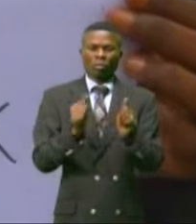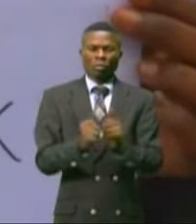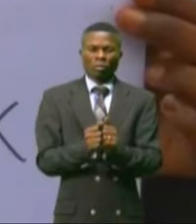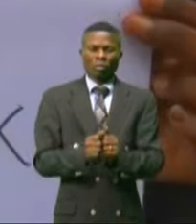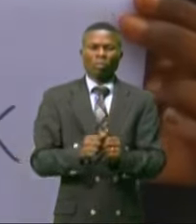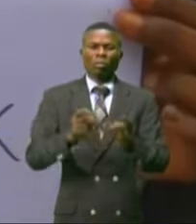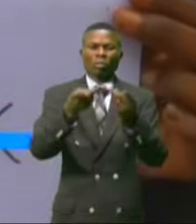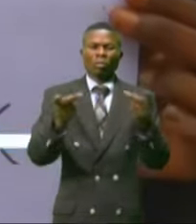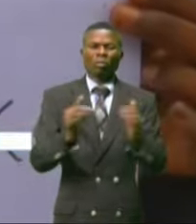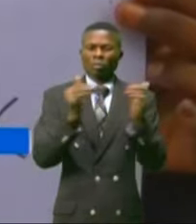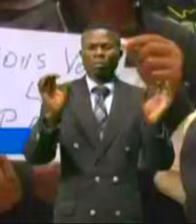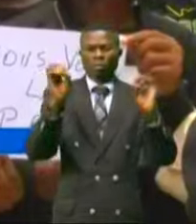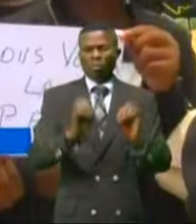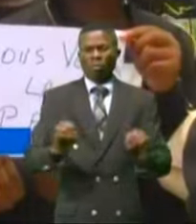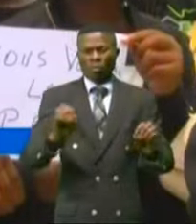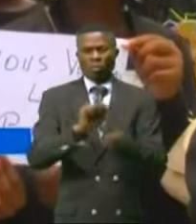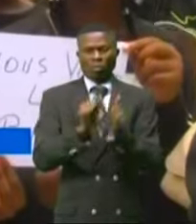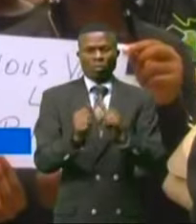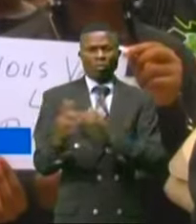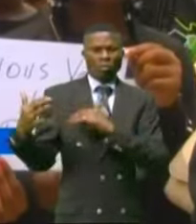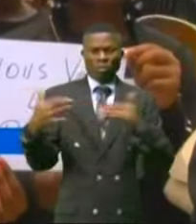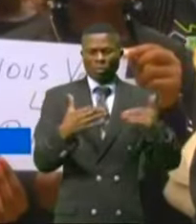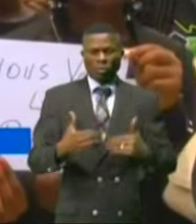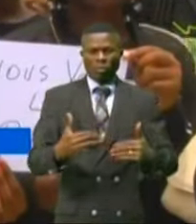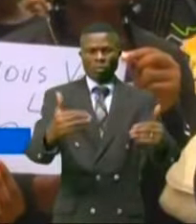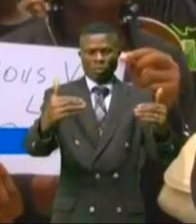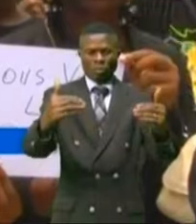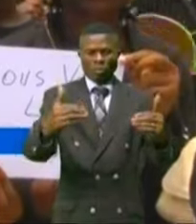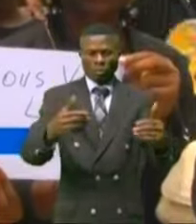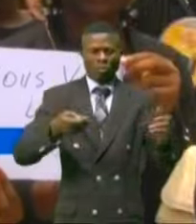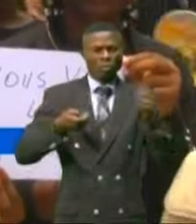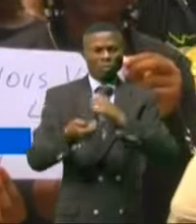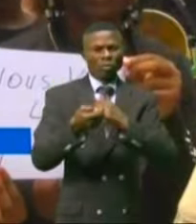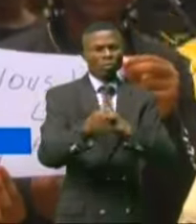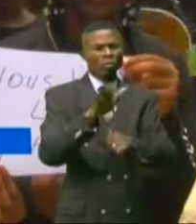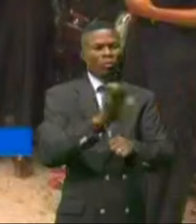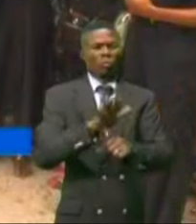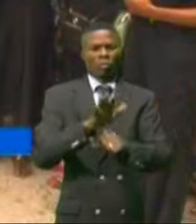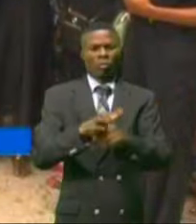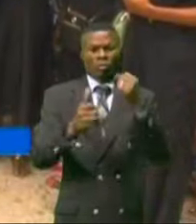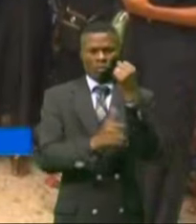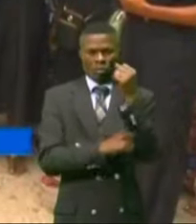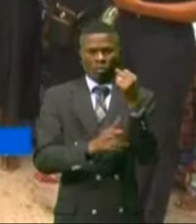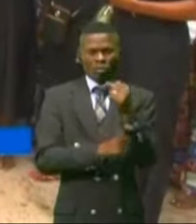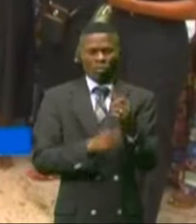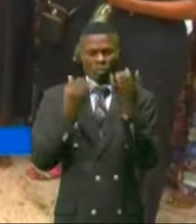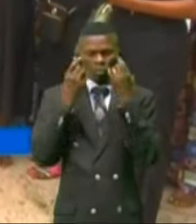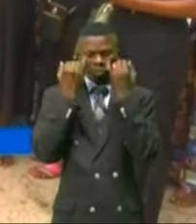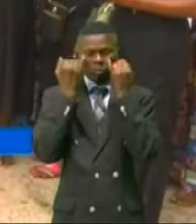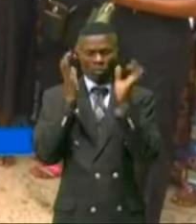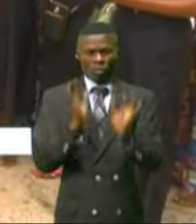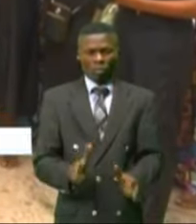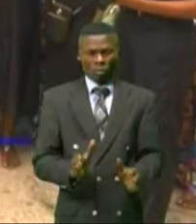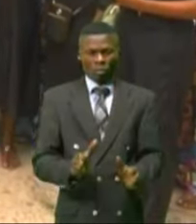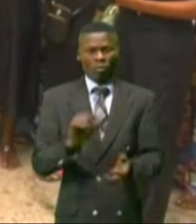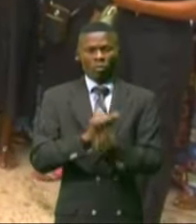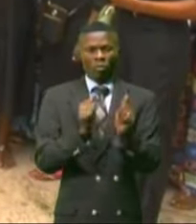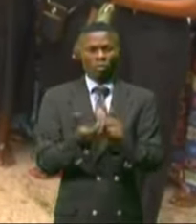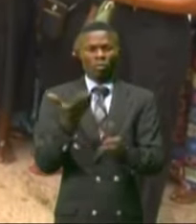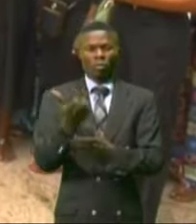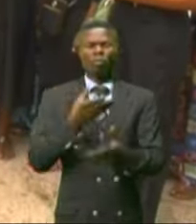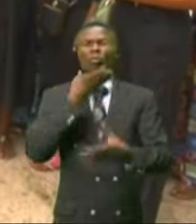de paix suite à cette guerre qui continue à faire couler beaucoup de sang des innocents, lequel sang